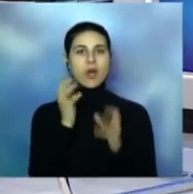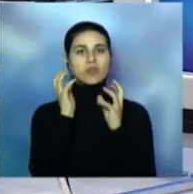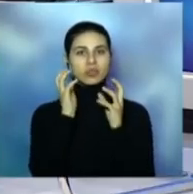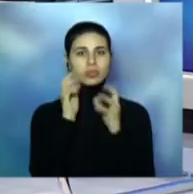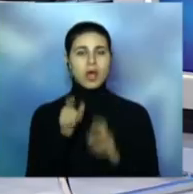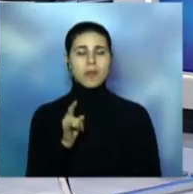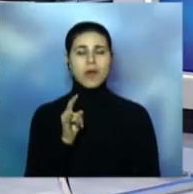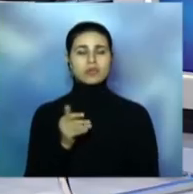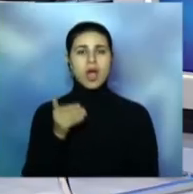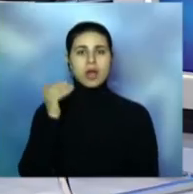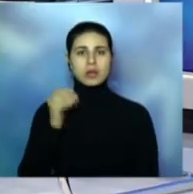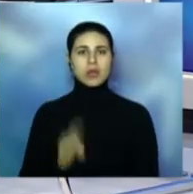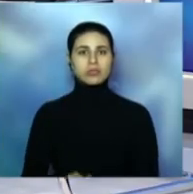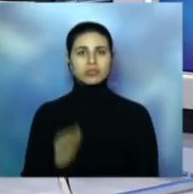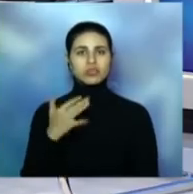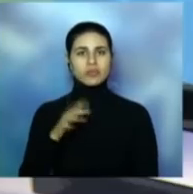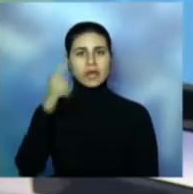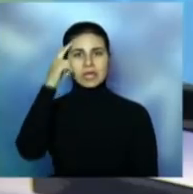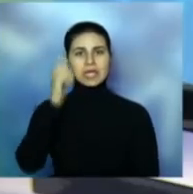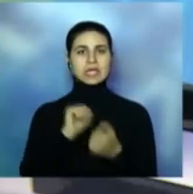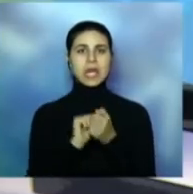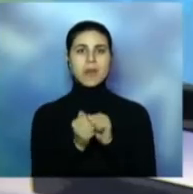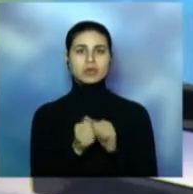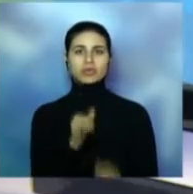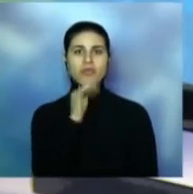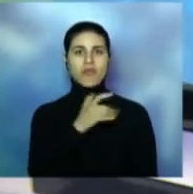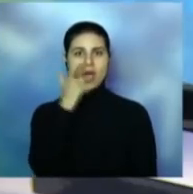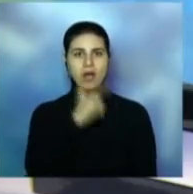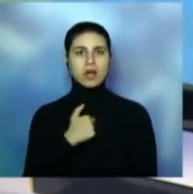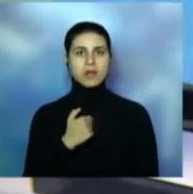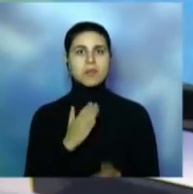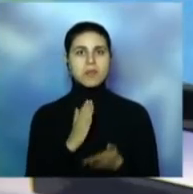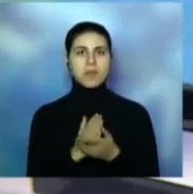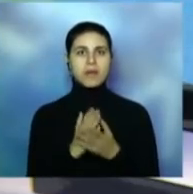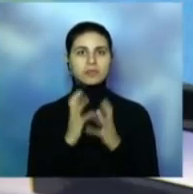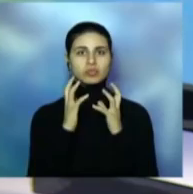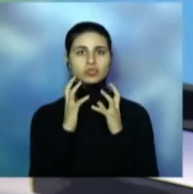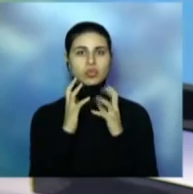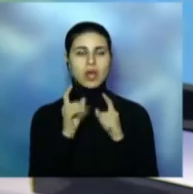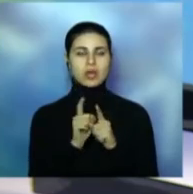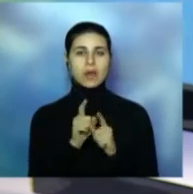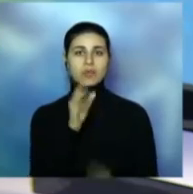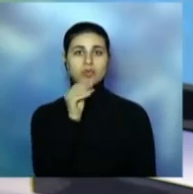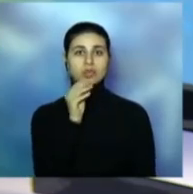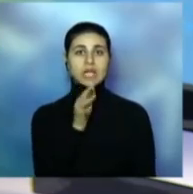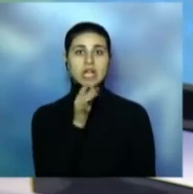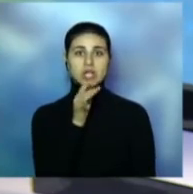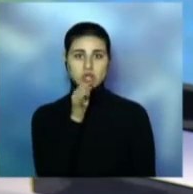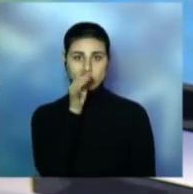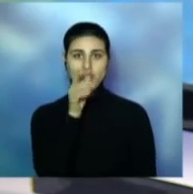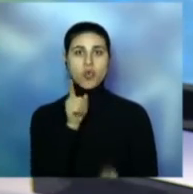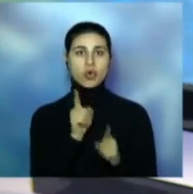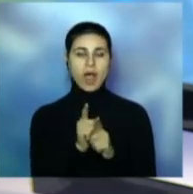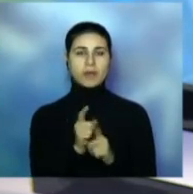სულ ადრეული ბავშვობიდან დაილექოს, როგორც რაღაცა ნაკლის შეგრძნება, რადგან იუმორის გრძნობა, სამყაროს